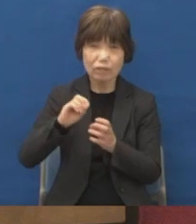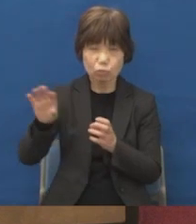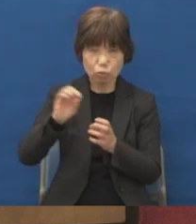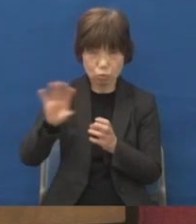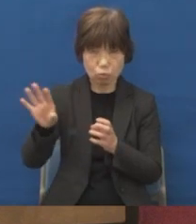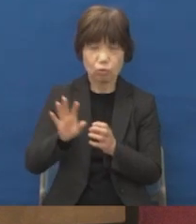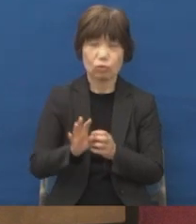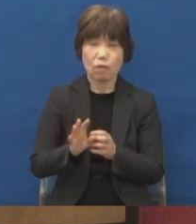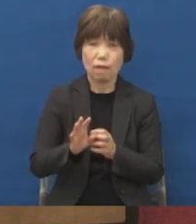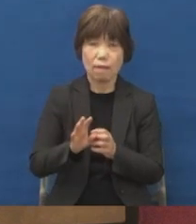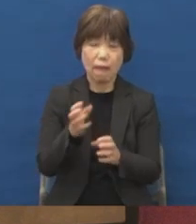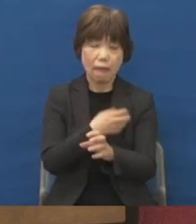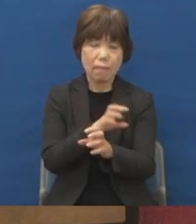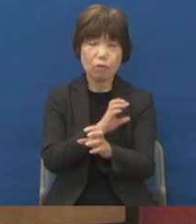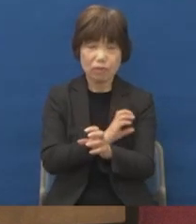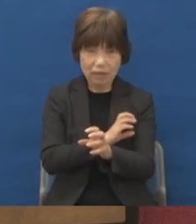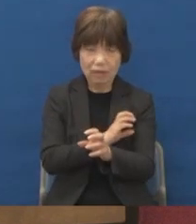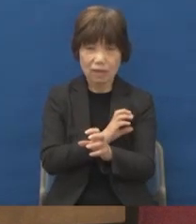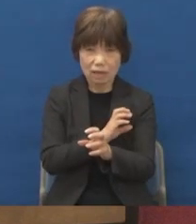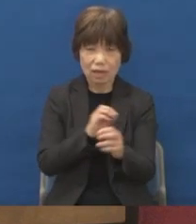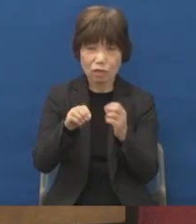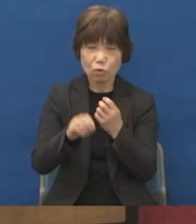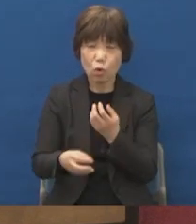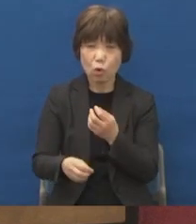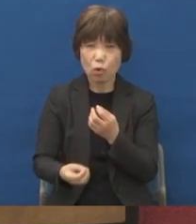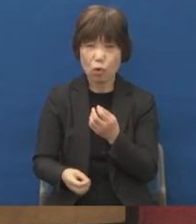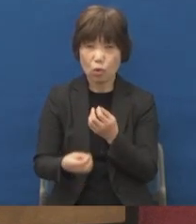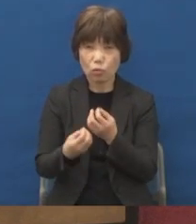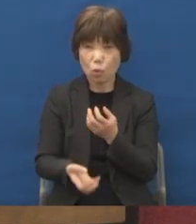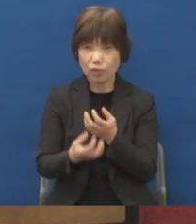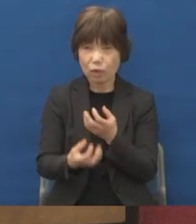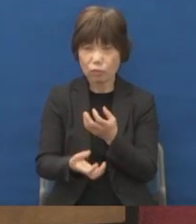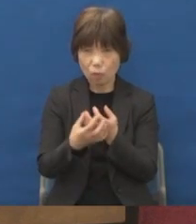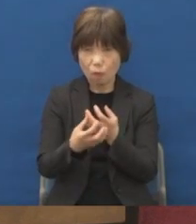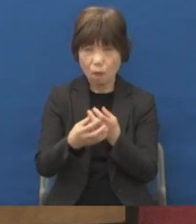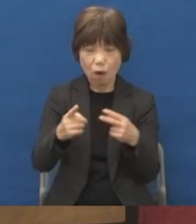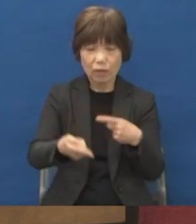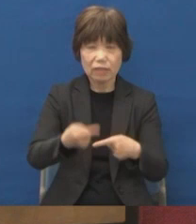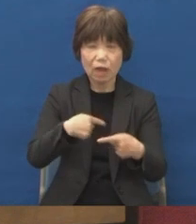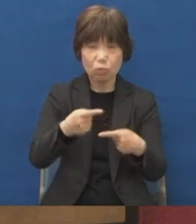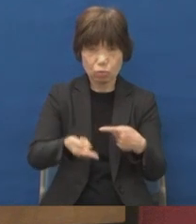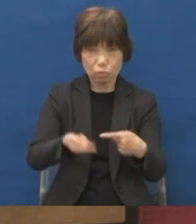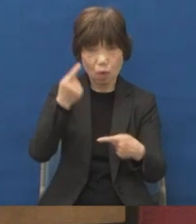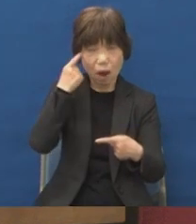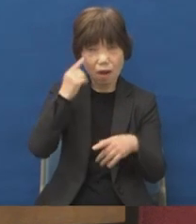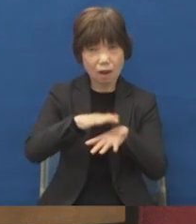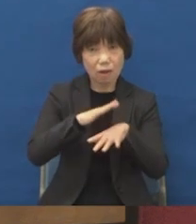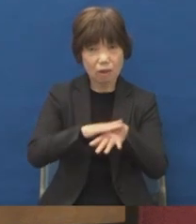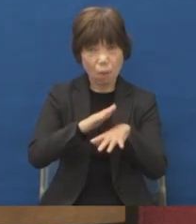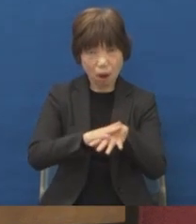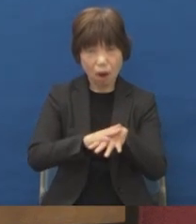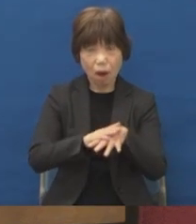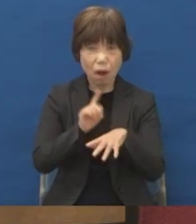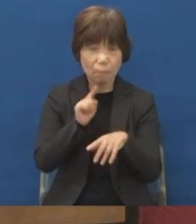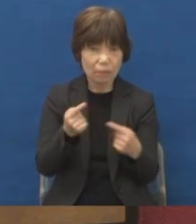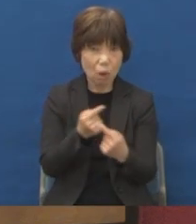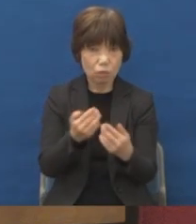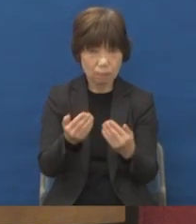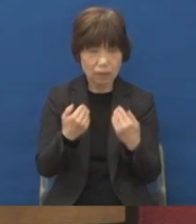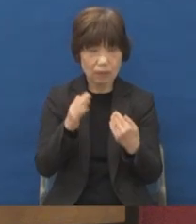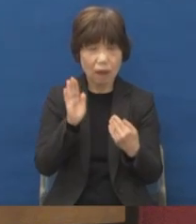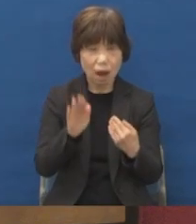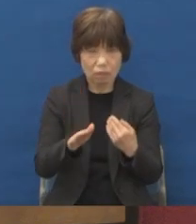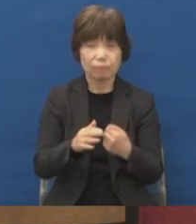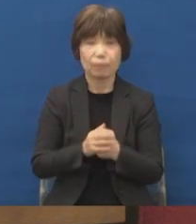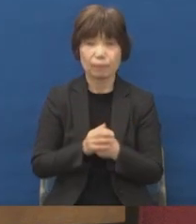エネルギー回収をリサイクルだとする考えを改めるべきです。施設整備計画にあたって排熱の利